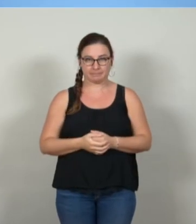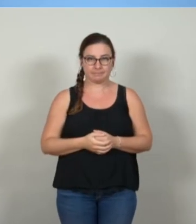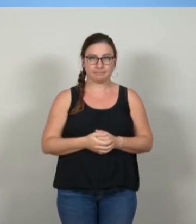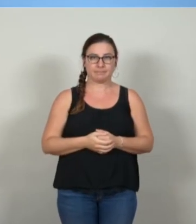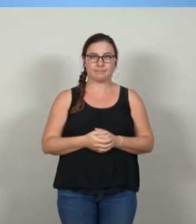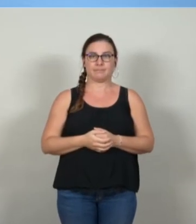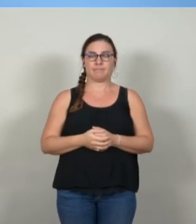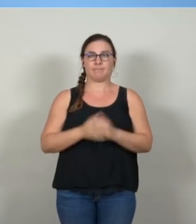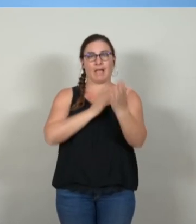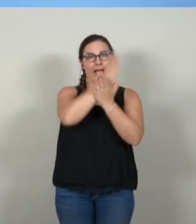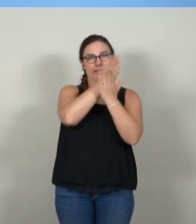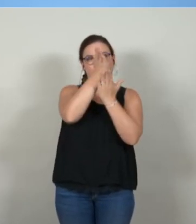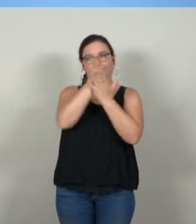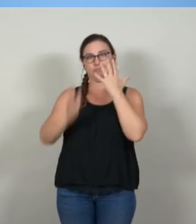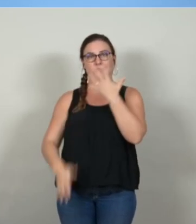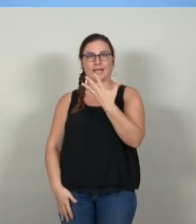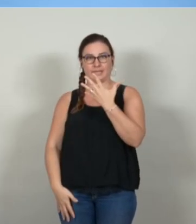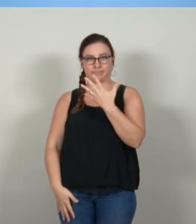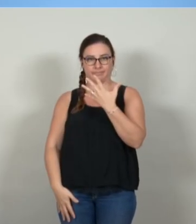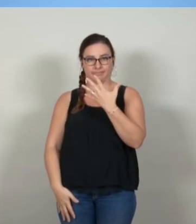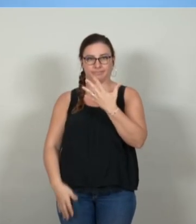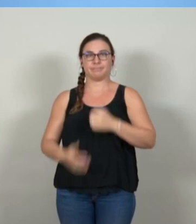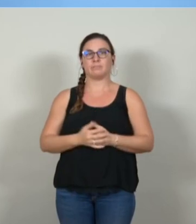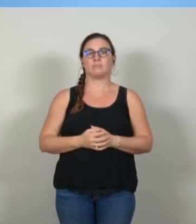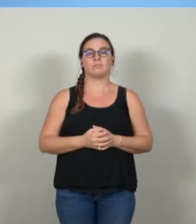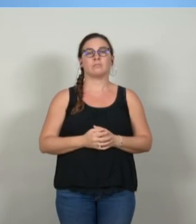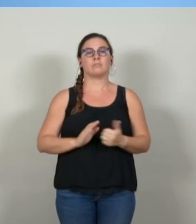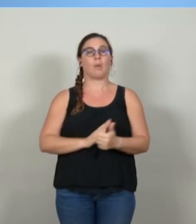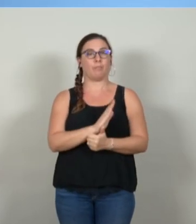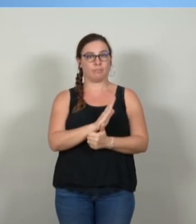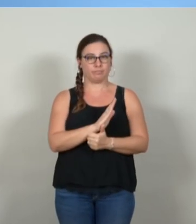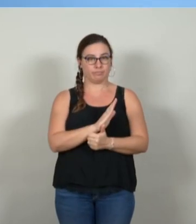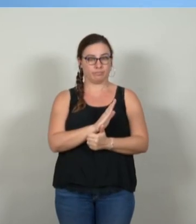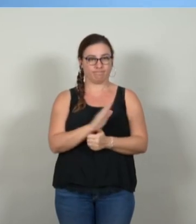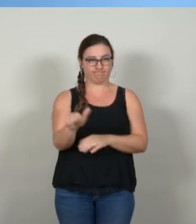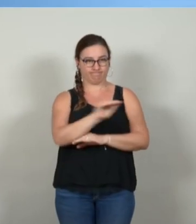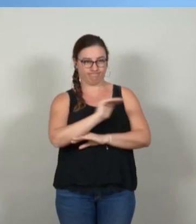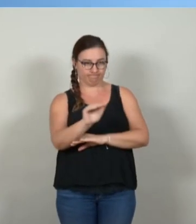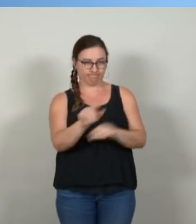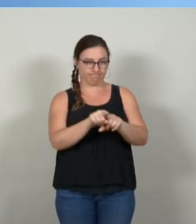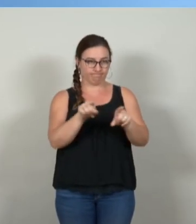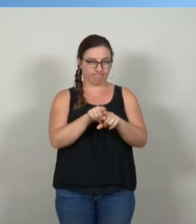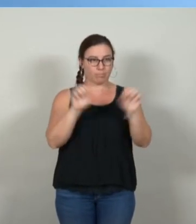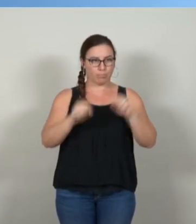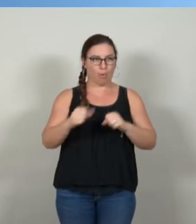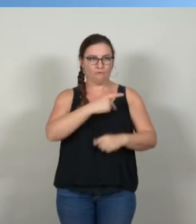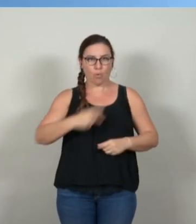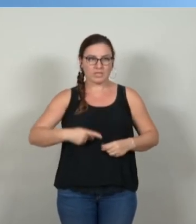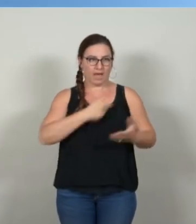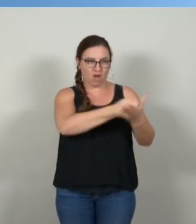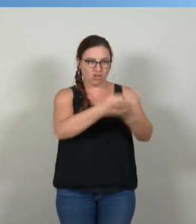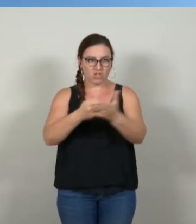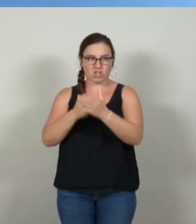5 axes constituent la structure de cette stratégie tout d'abord sécuriser et ouvrir les opportunités foncières pour l'installation